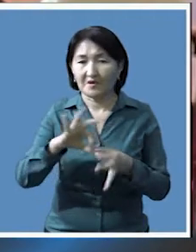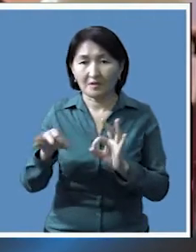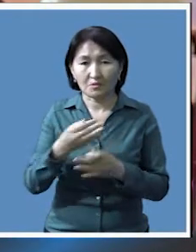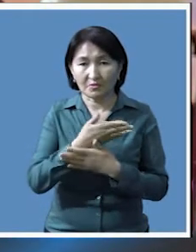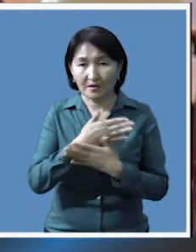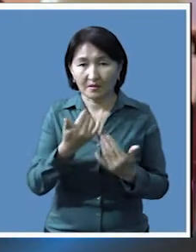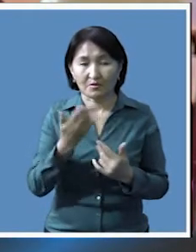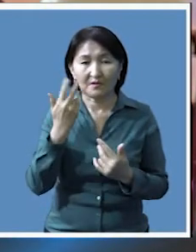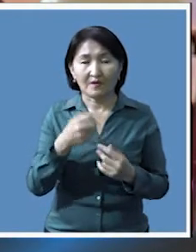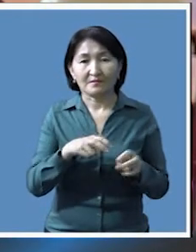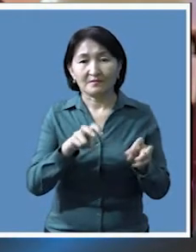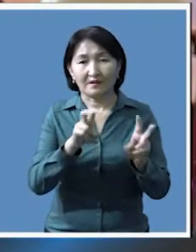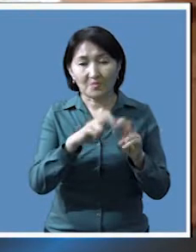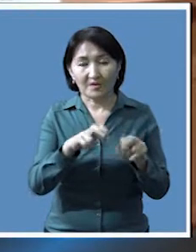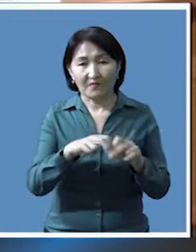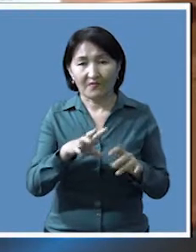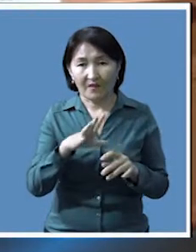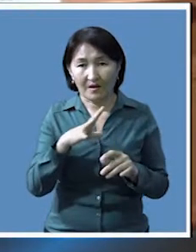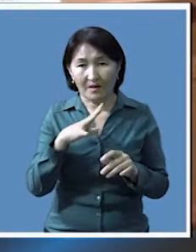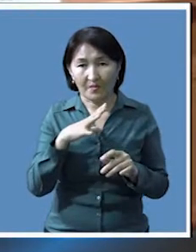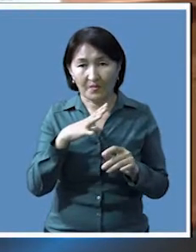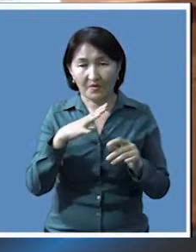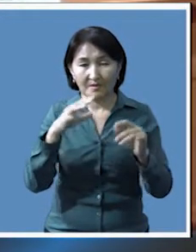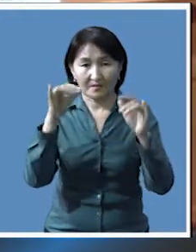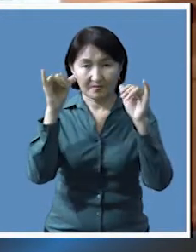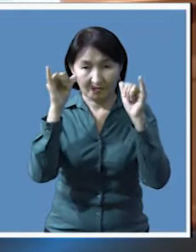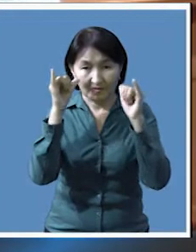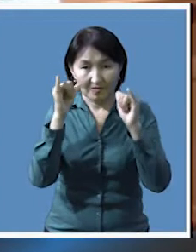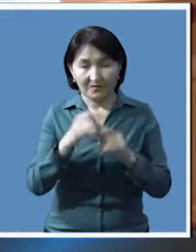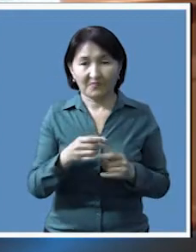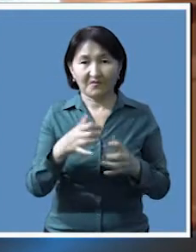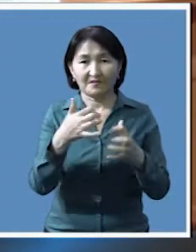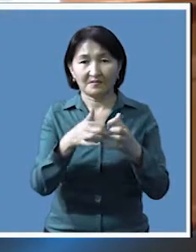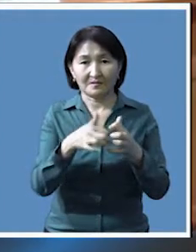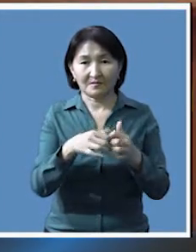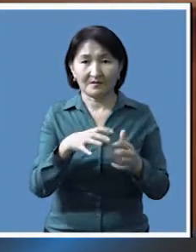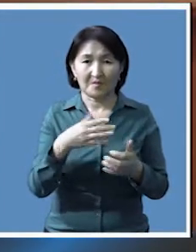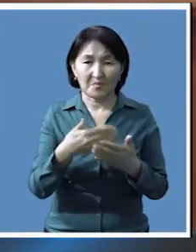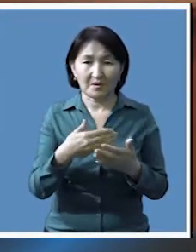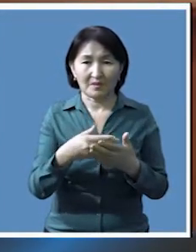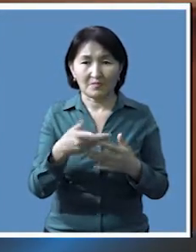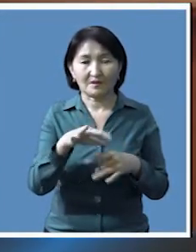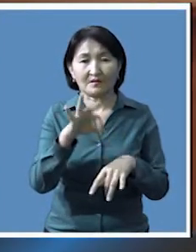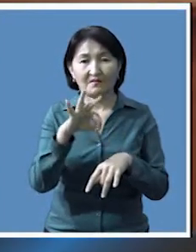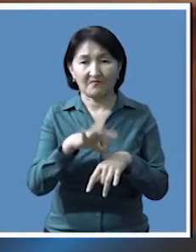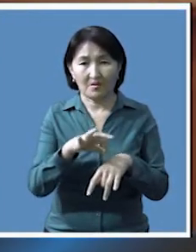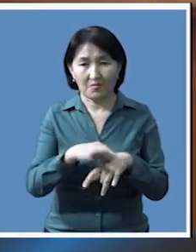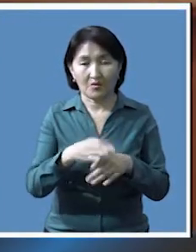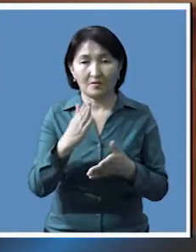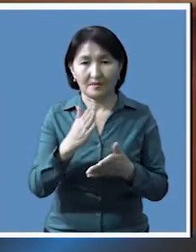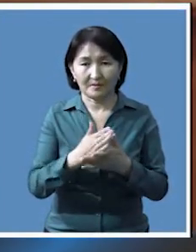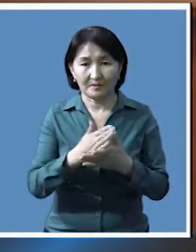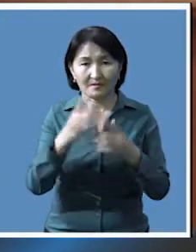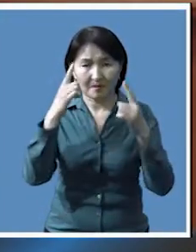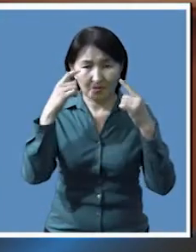Аудандардағы ахуалға аймақ басшысы да алаңдап отыр. Себеп те жоқ емес. Бір ғана Сарысу ауданында сарып ауруын ауыздықтауда жұмыстар әлі